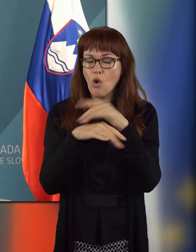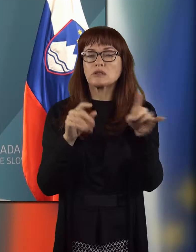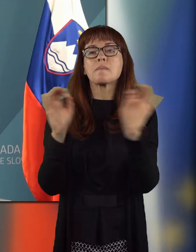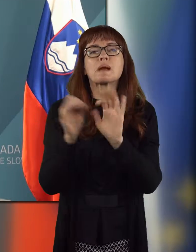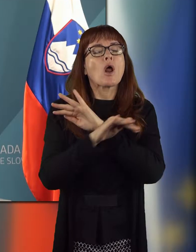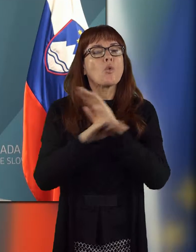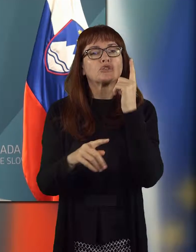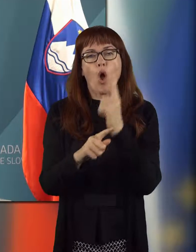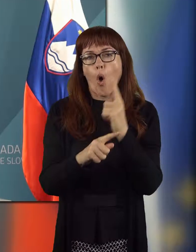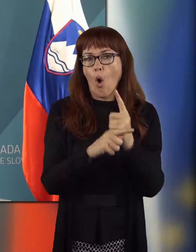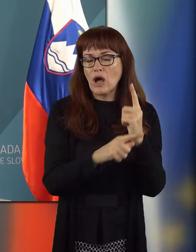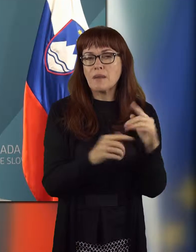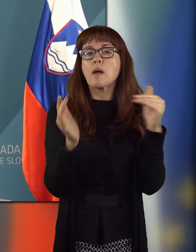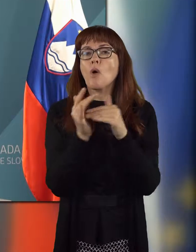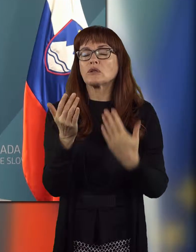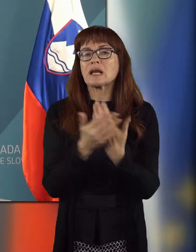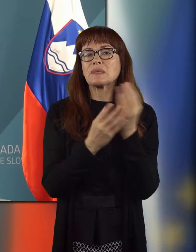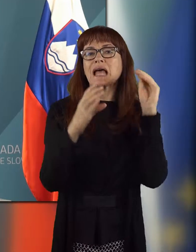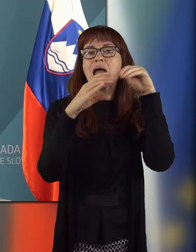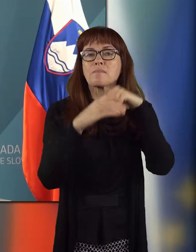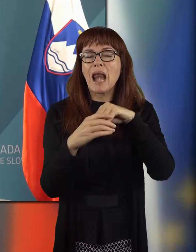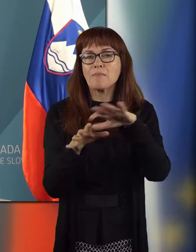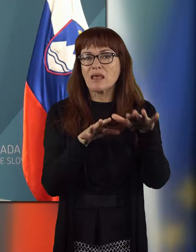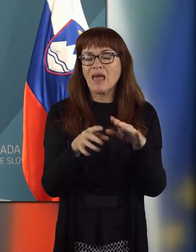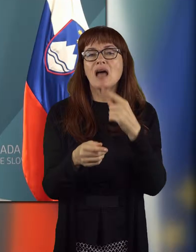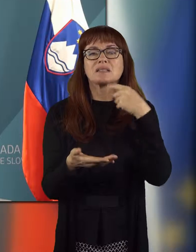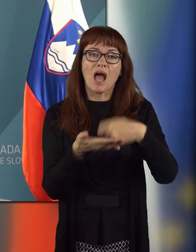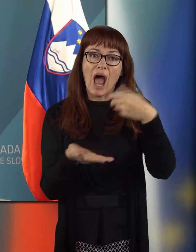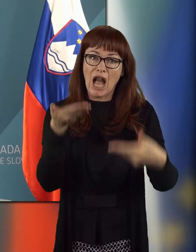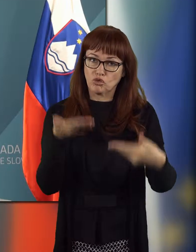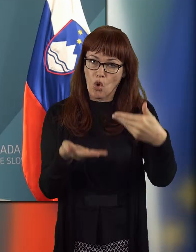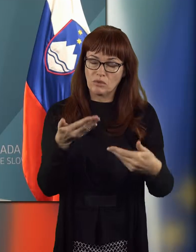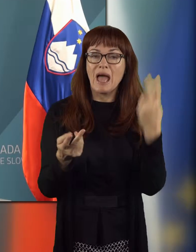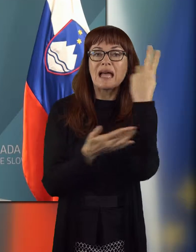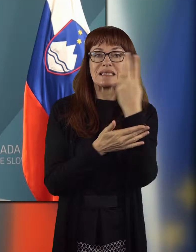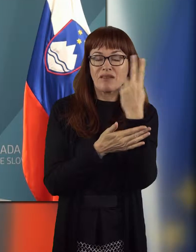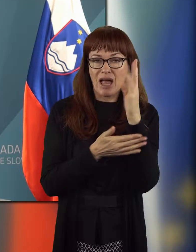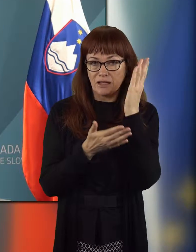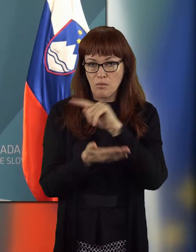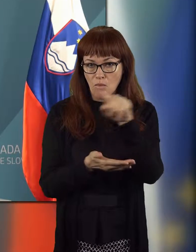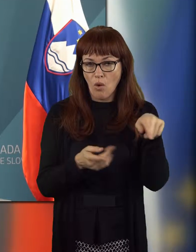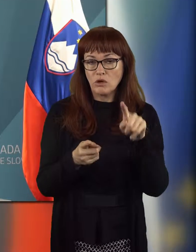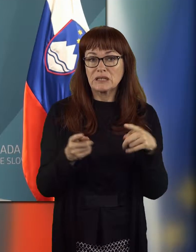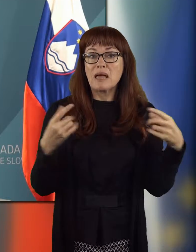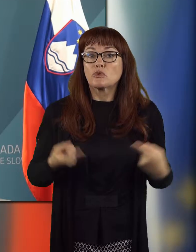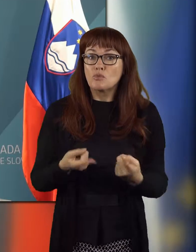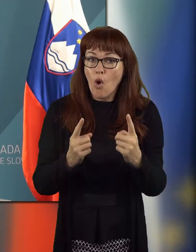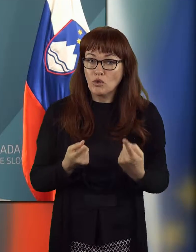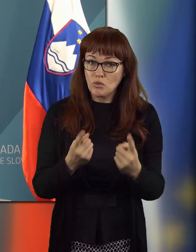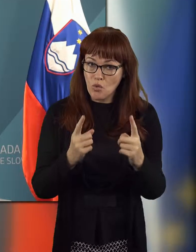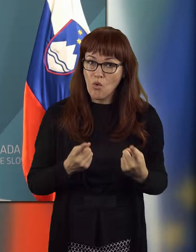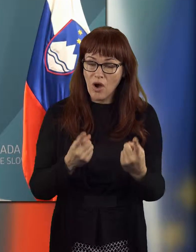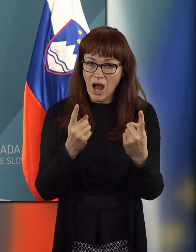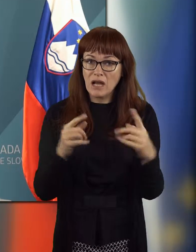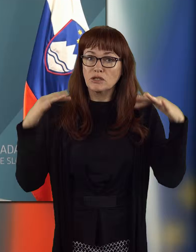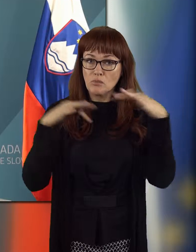torej pripravijo vsi ukrepi, ki so potrebni za implementacijo razsodbe. Seveda pa bomo k temu